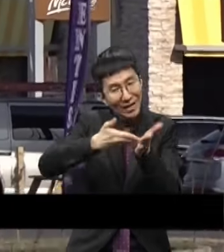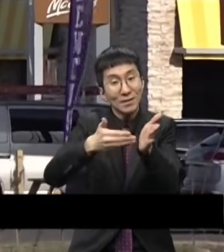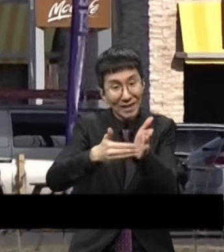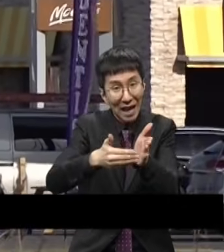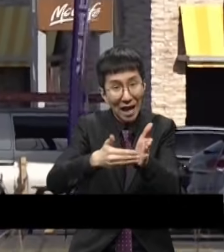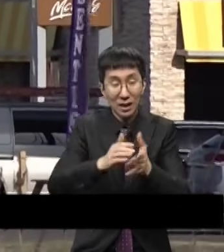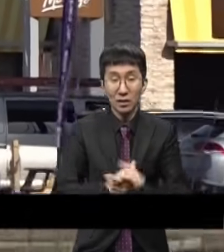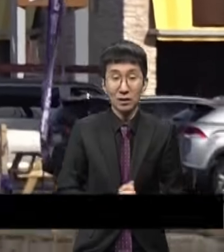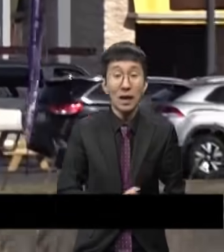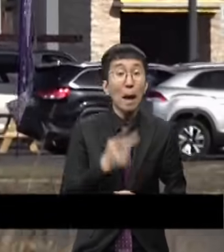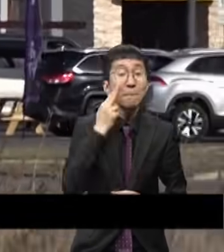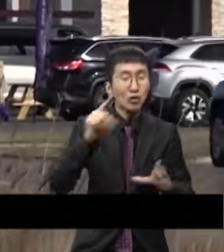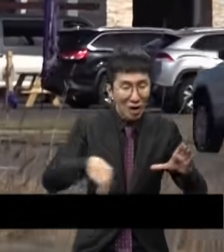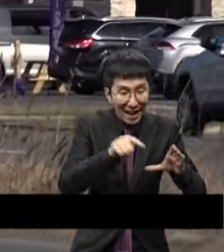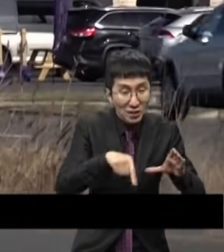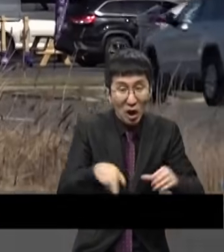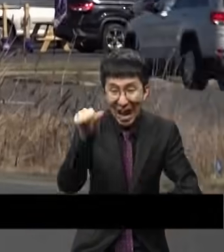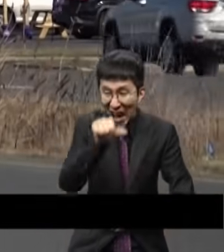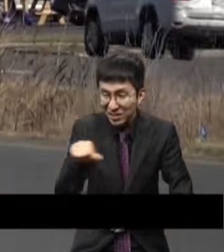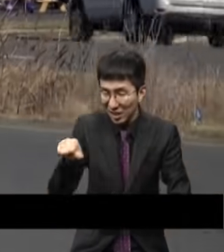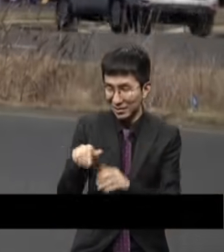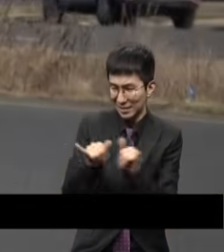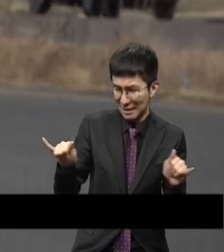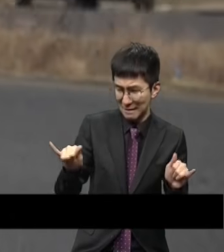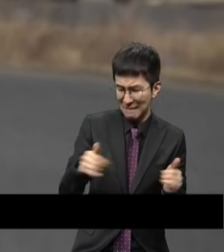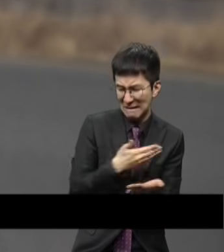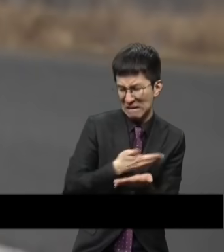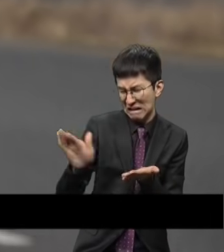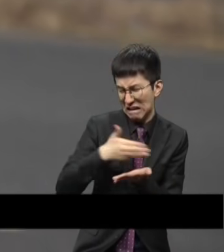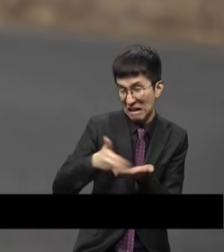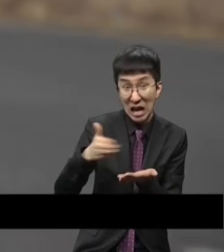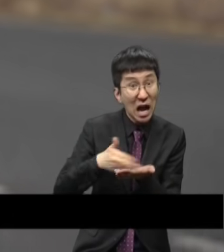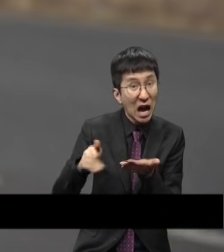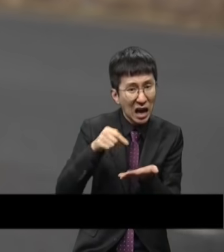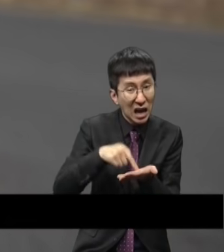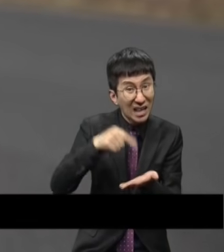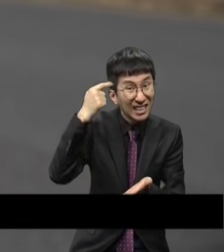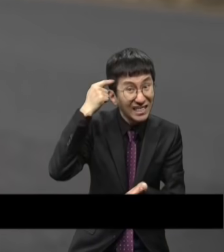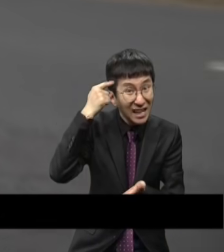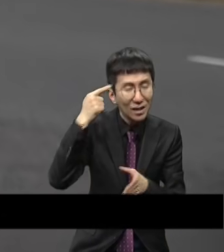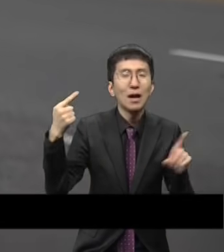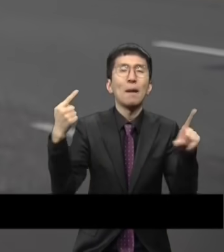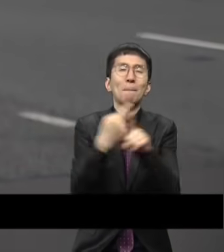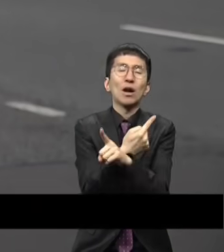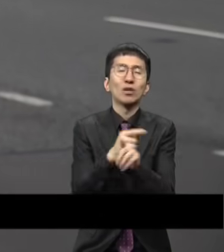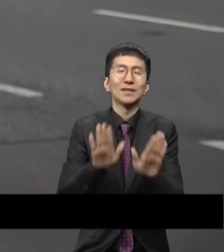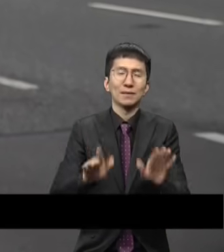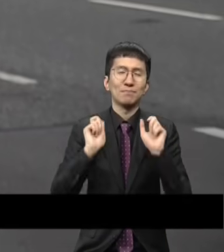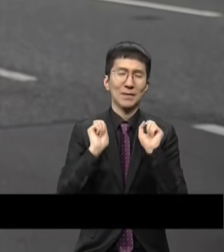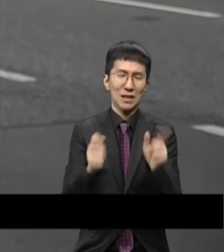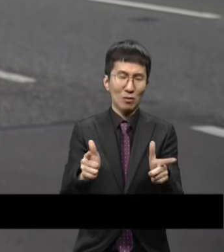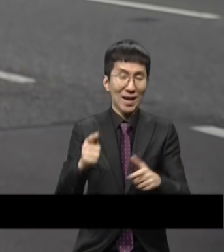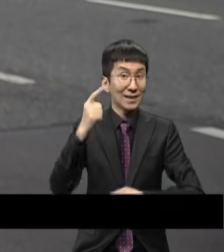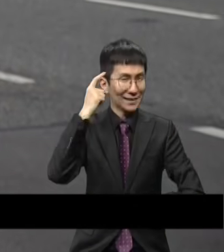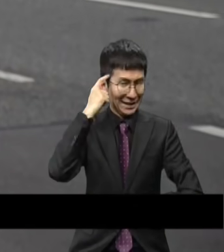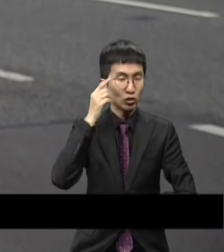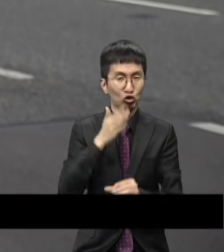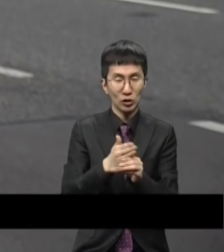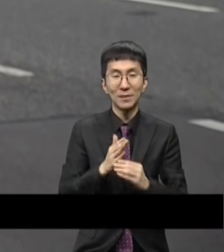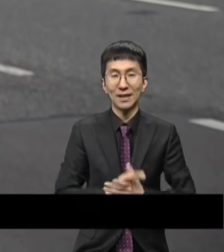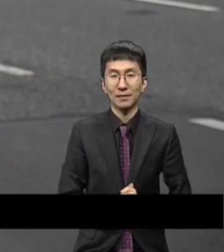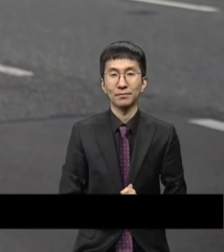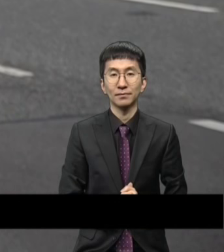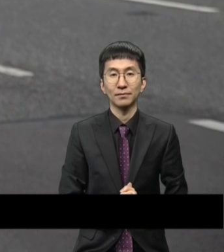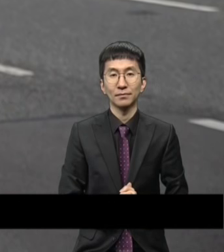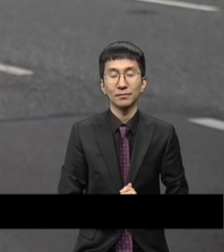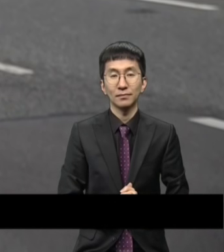사는 아시아계를 이방인 취급하며 혐오하는 미국의 고질적인 문제를 이번 기회에 해결해야 한다는 목소리가